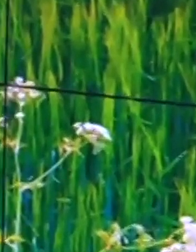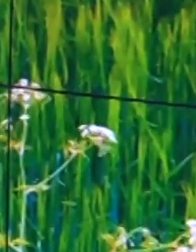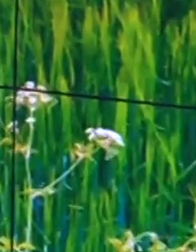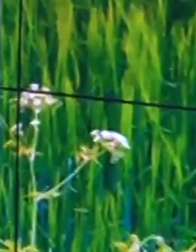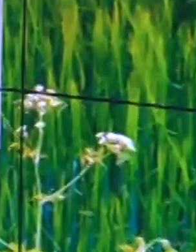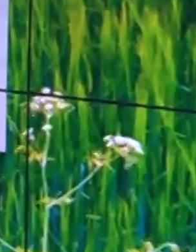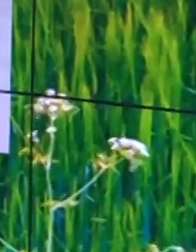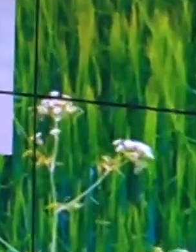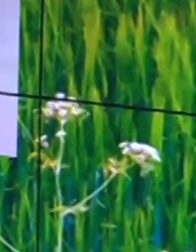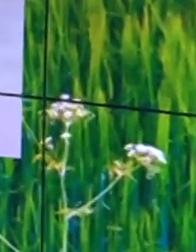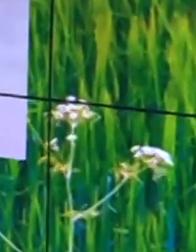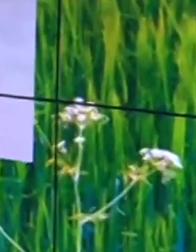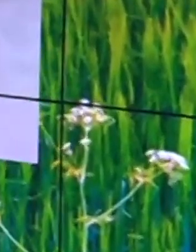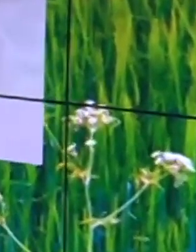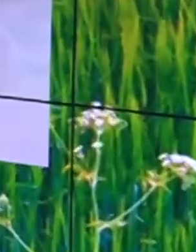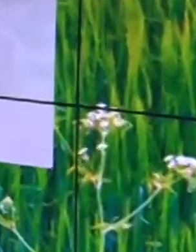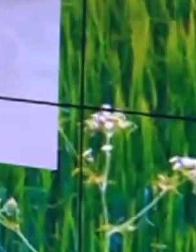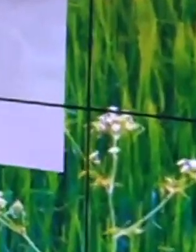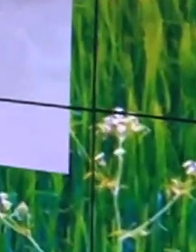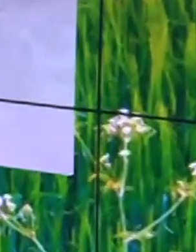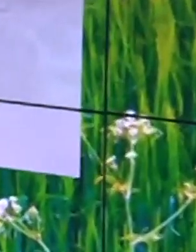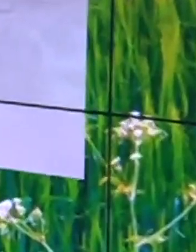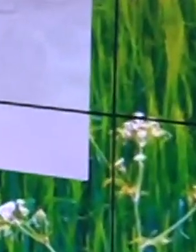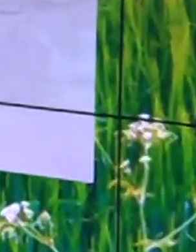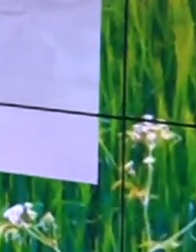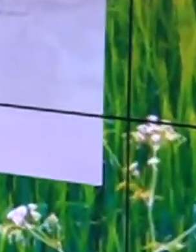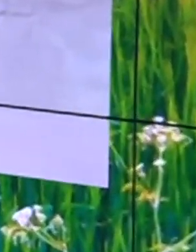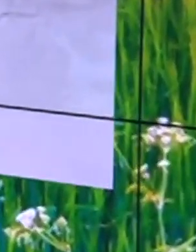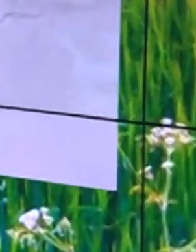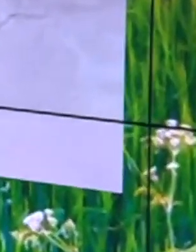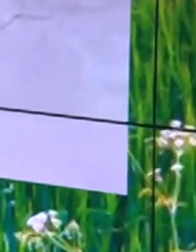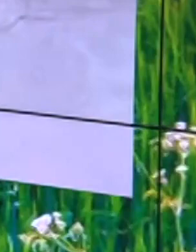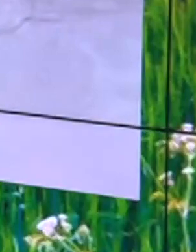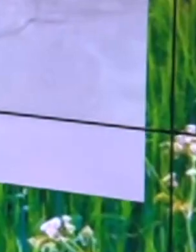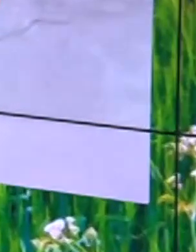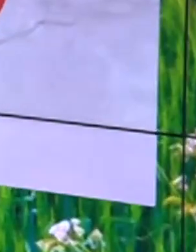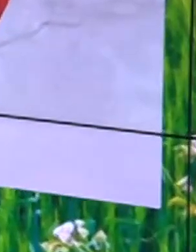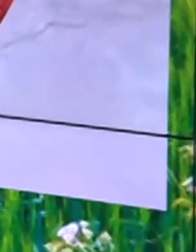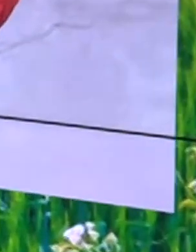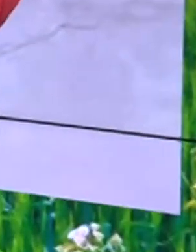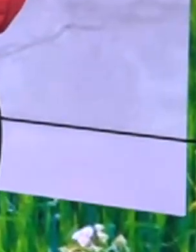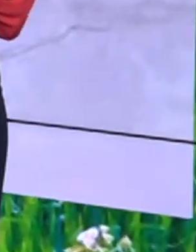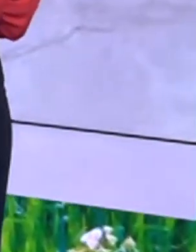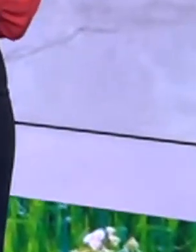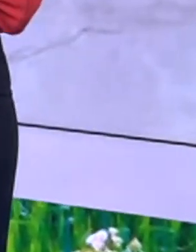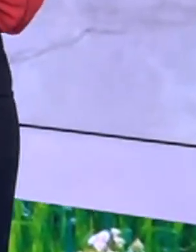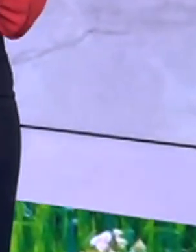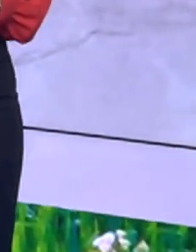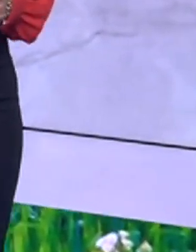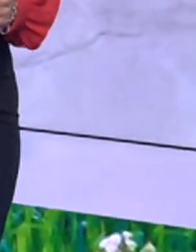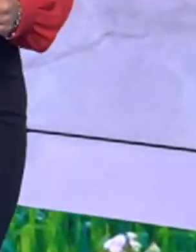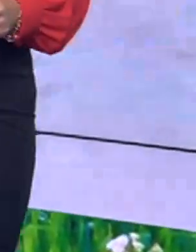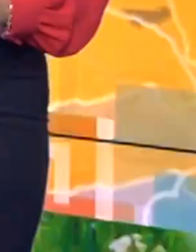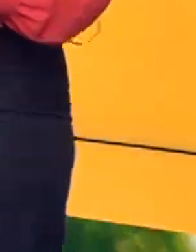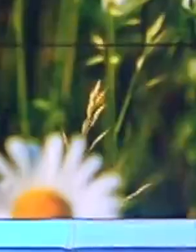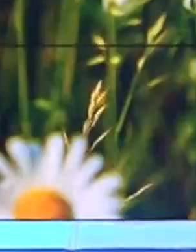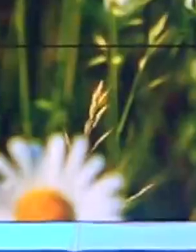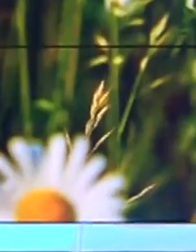күндіз 37 градус ыстық, түнде 24. Алматыда күндіз 33 градус, түнде 21 градус жылы